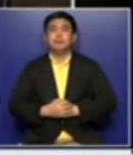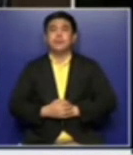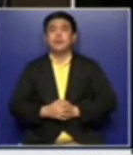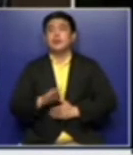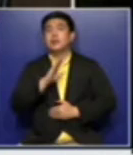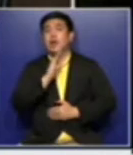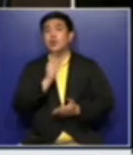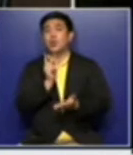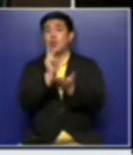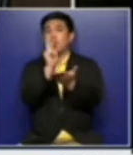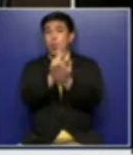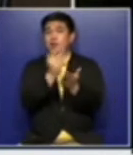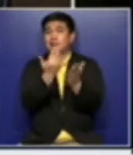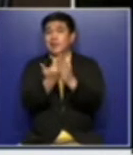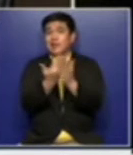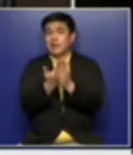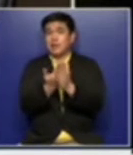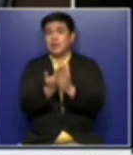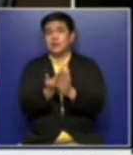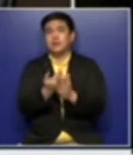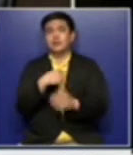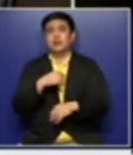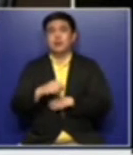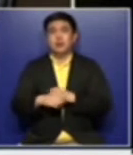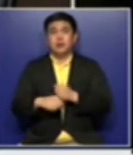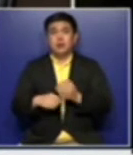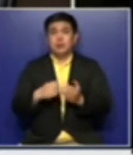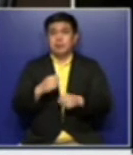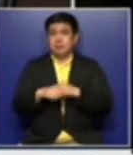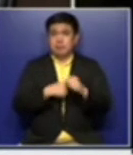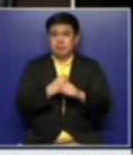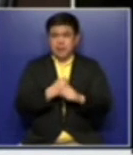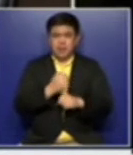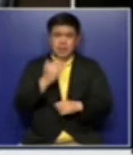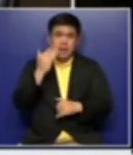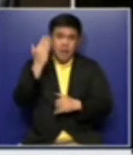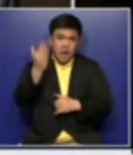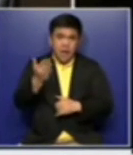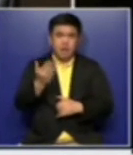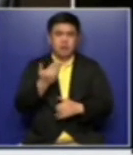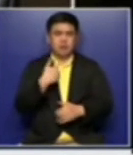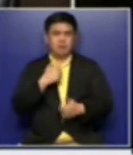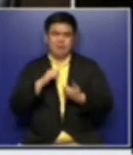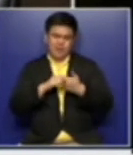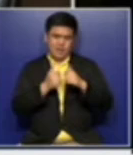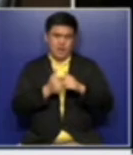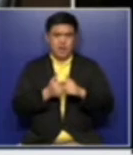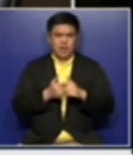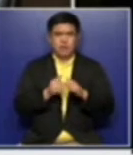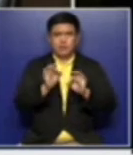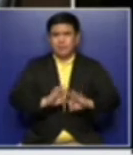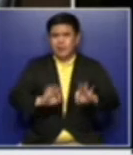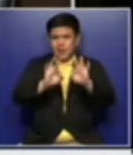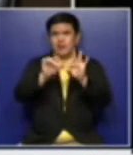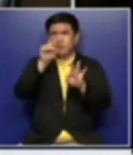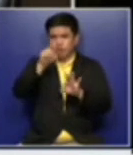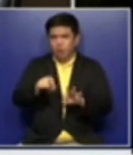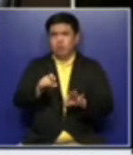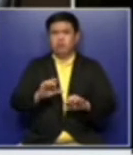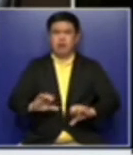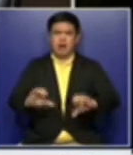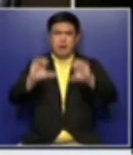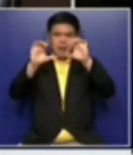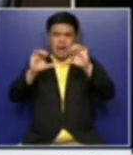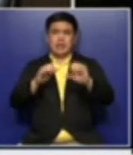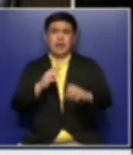การกู้เงินเพื่อชดเชยการขาดดุลของงบประมาณที่เพิ่มขึ้นก็ถือว่าเป็นสิ่งที่รัฐบาลจะต้